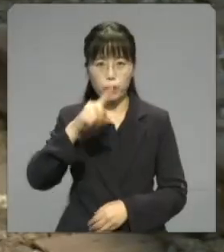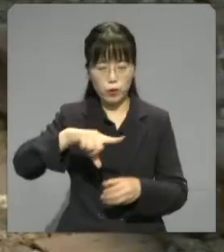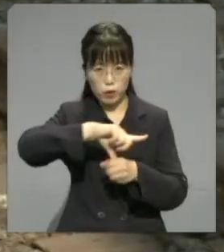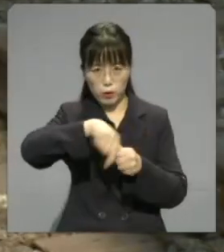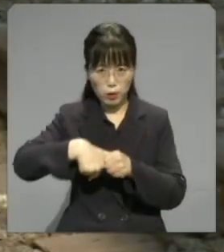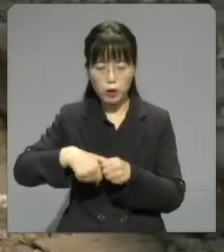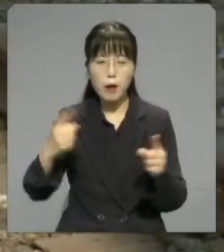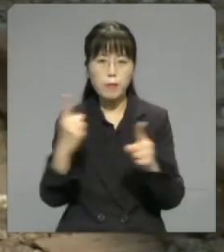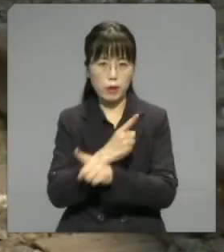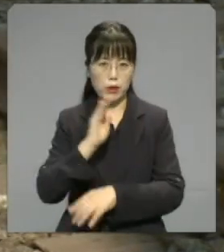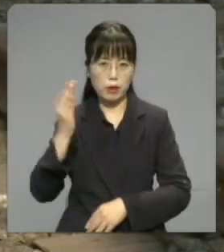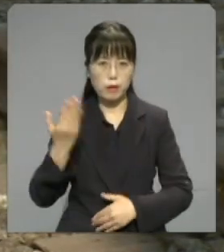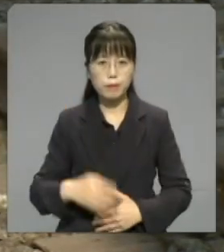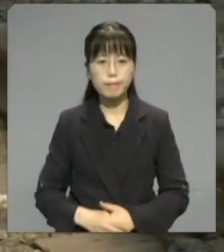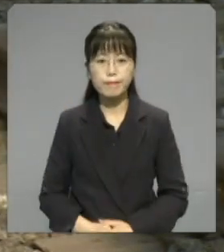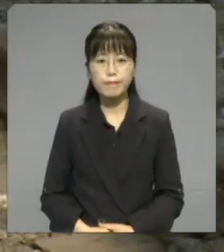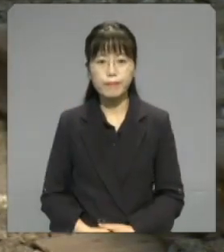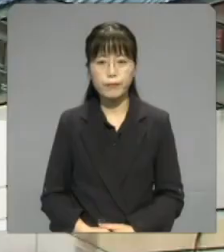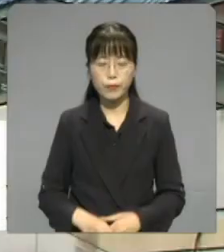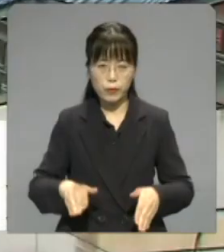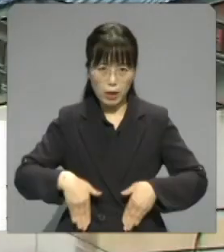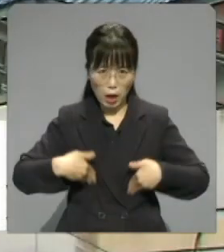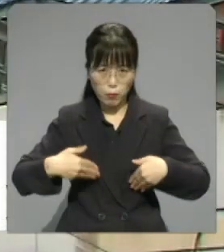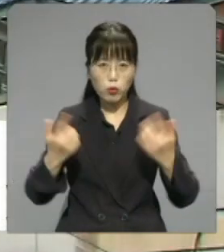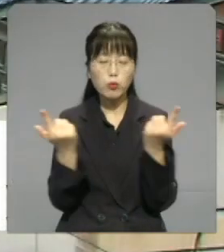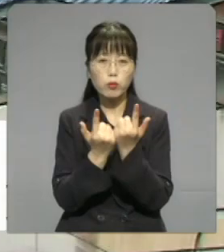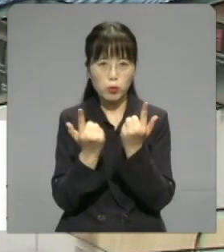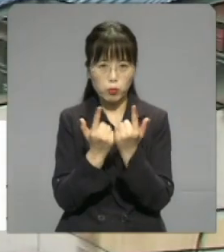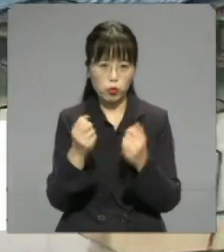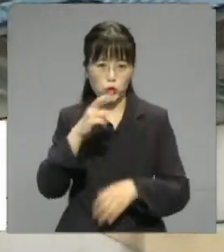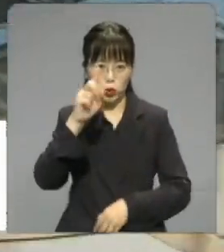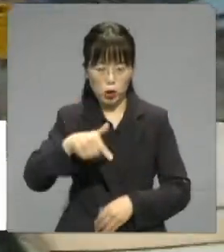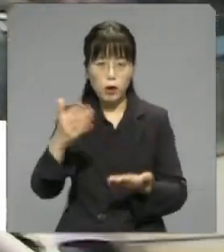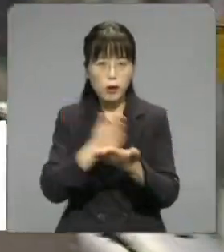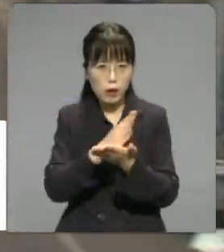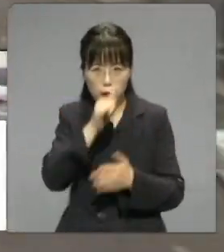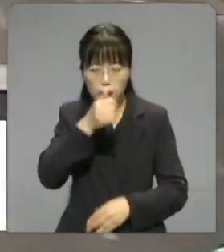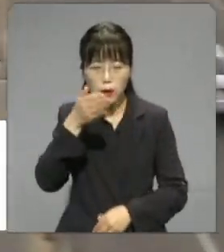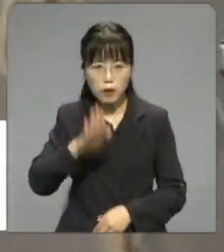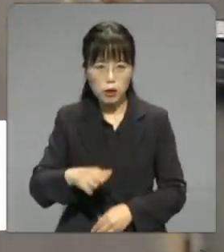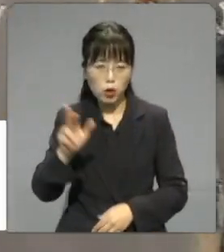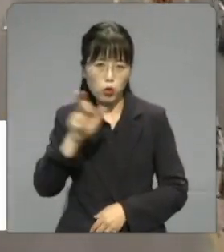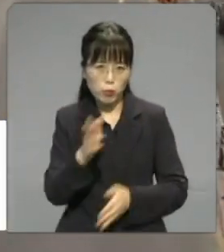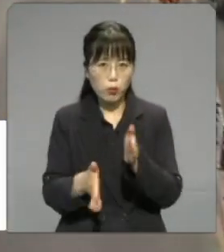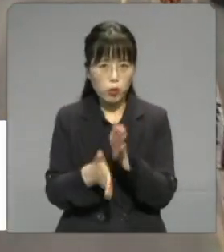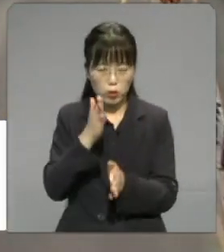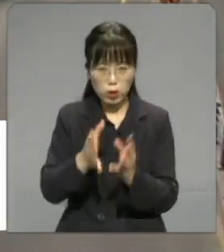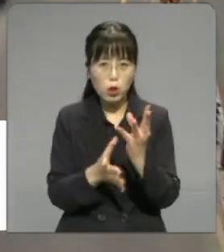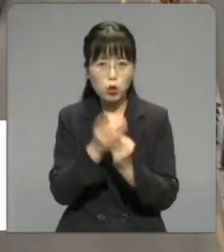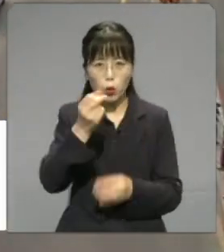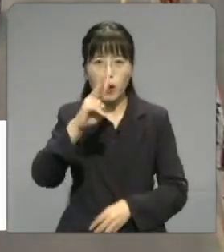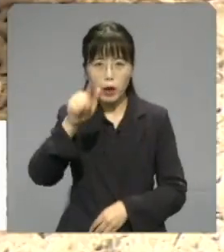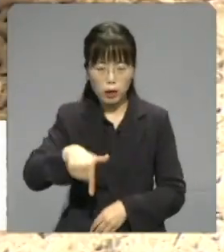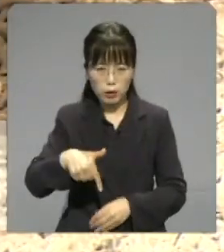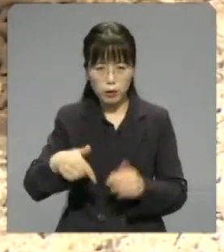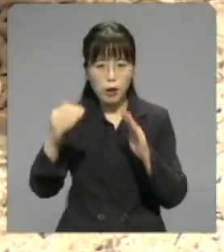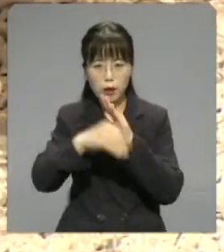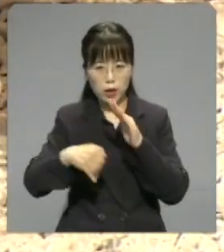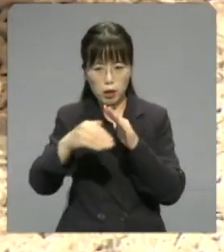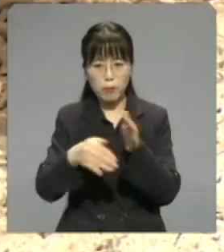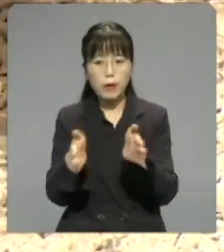탈바꿈합니다 남부와 북부 역사로 나뉘었는데 군포시는 통발